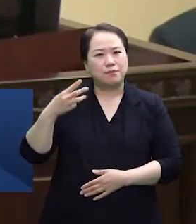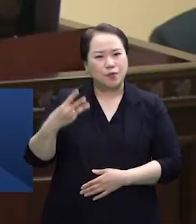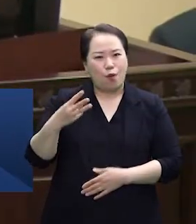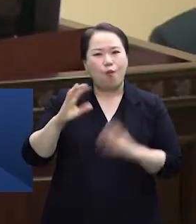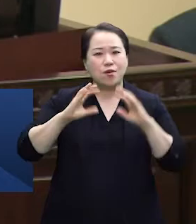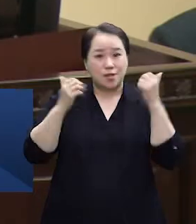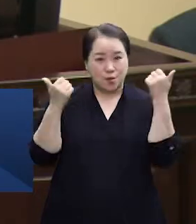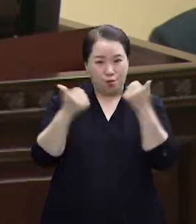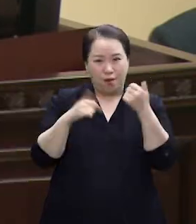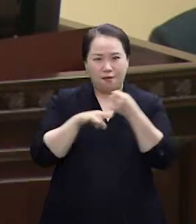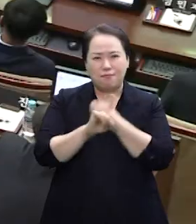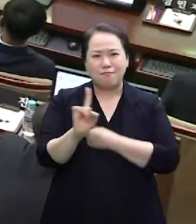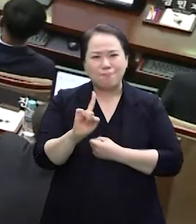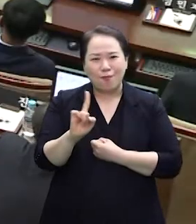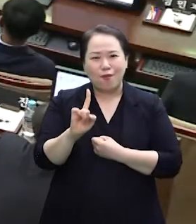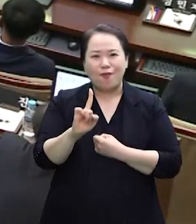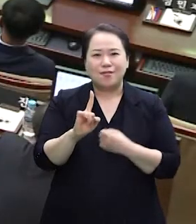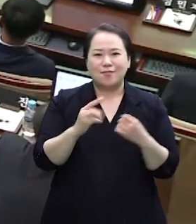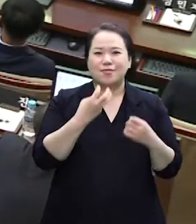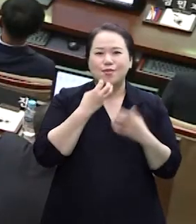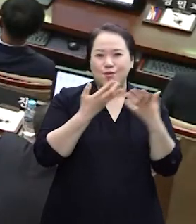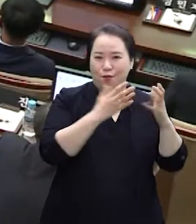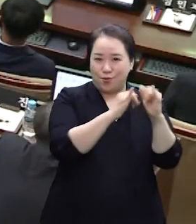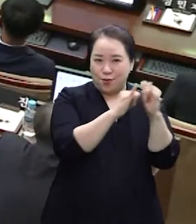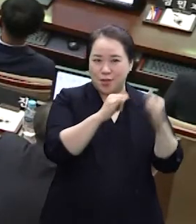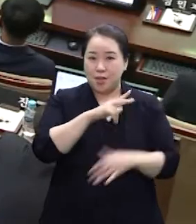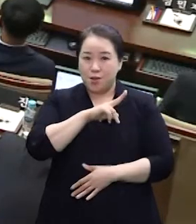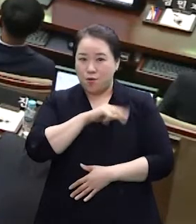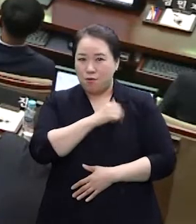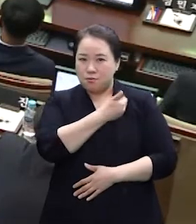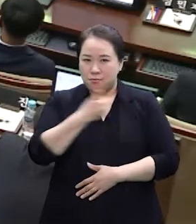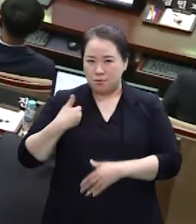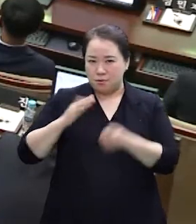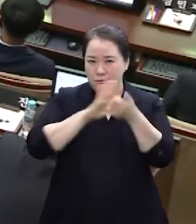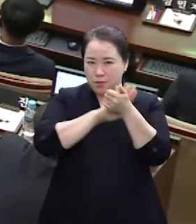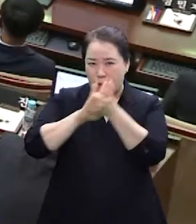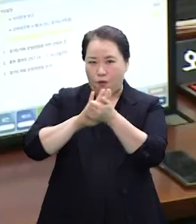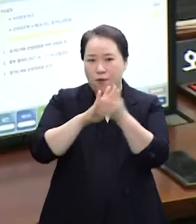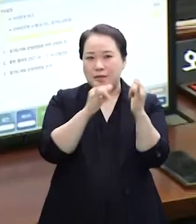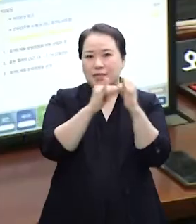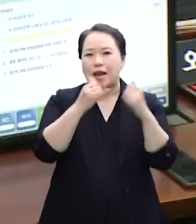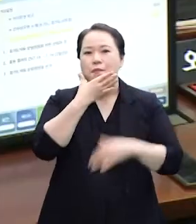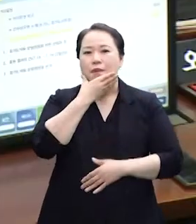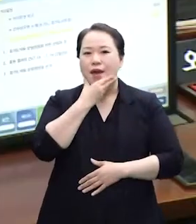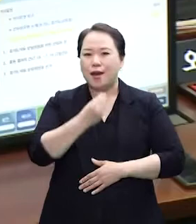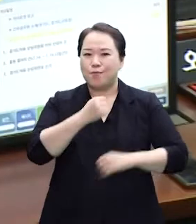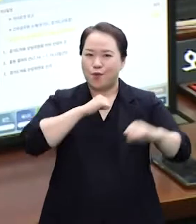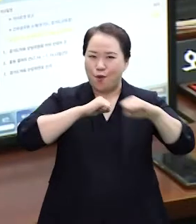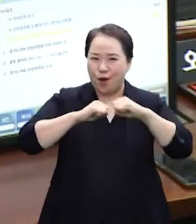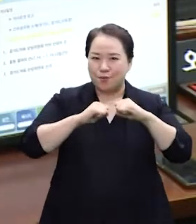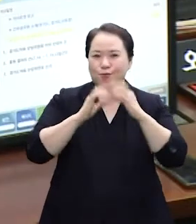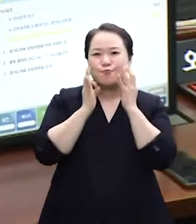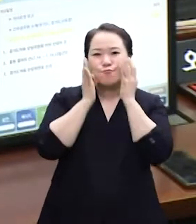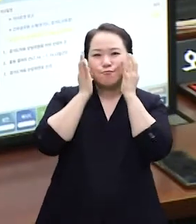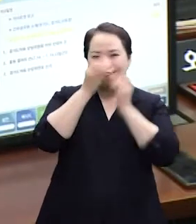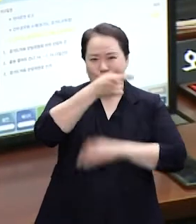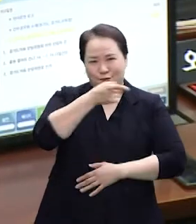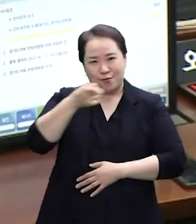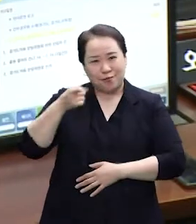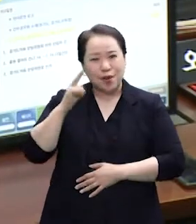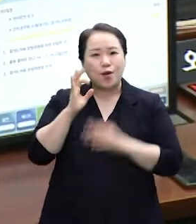디딤돌의회에는 도민과 의원을 든든하게 뒷받침하며 도민 행복과 의정 활동을 최우선으로 하겠다는 의지가